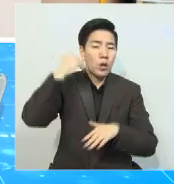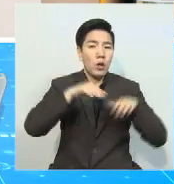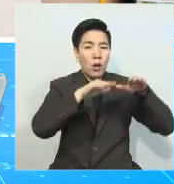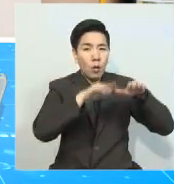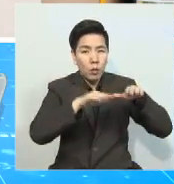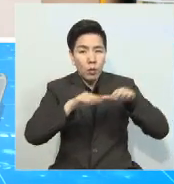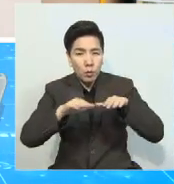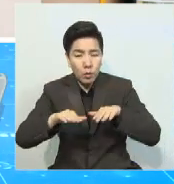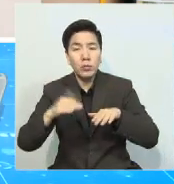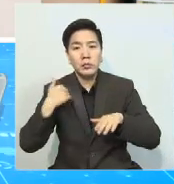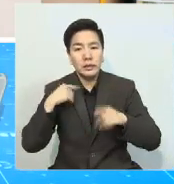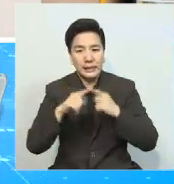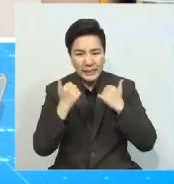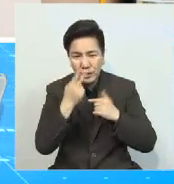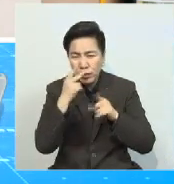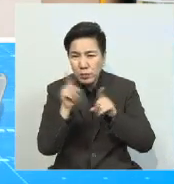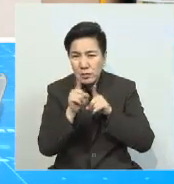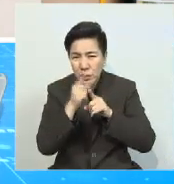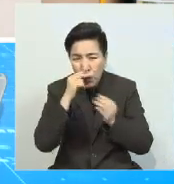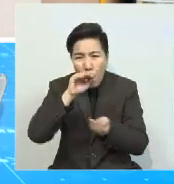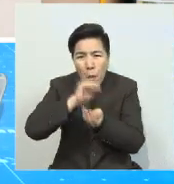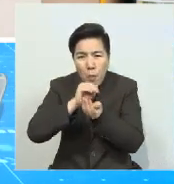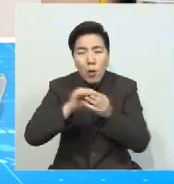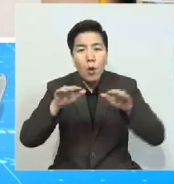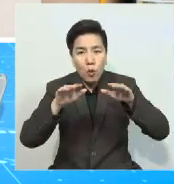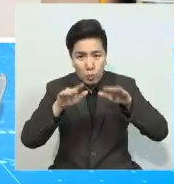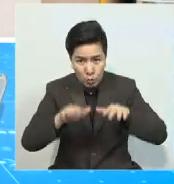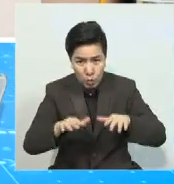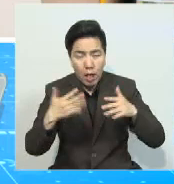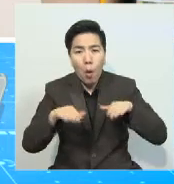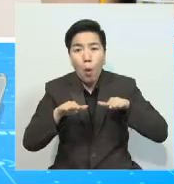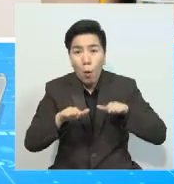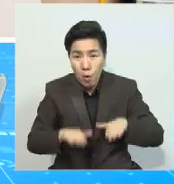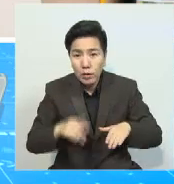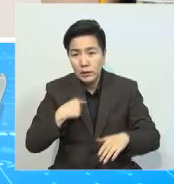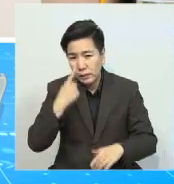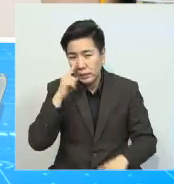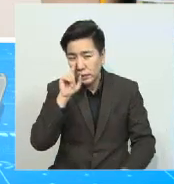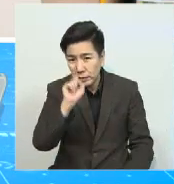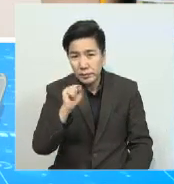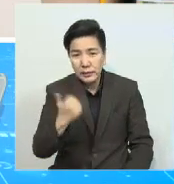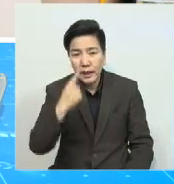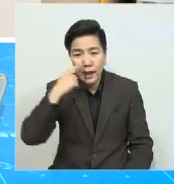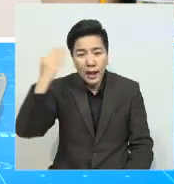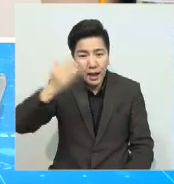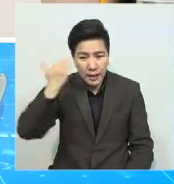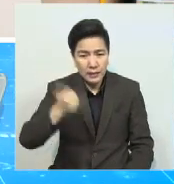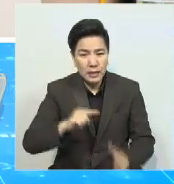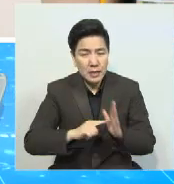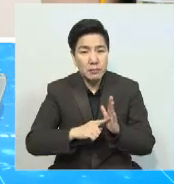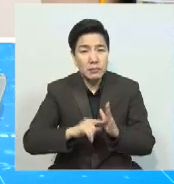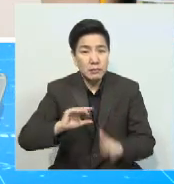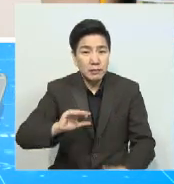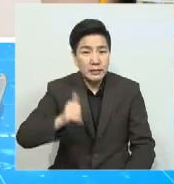ราะฉะนั้นดูแล้วเนี่ยปริมาณการสะสมมันลดลงแล้วฮะเพราะว่าเป็นสังเกตวันนี้คุณภาพอากาศเนี่ยมันเริ่มดี